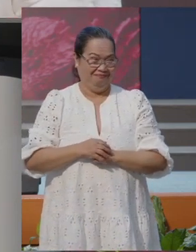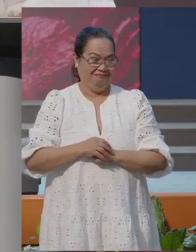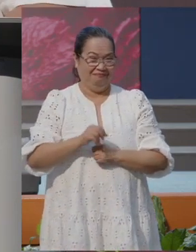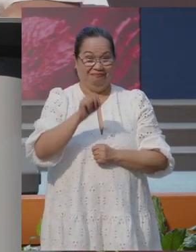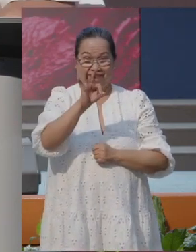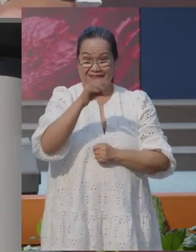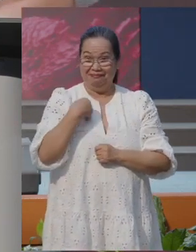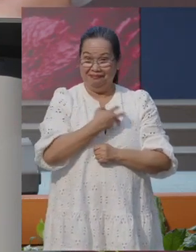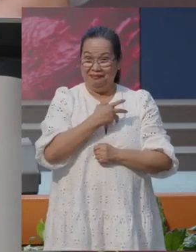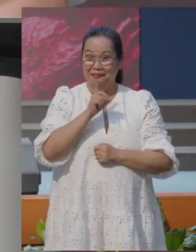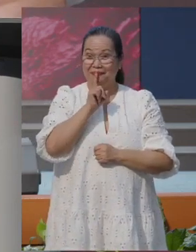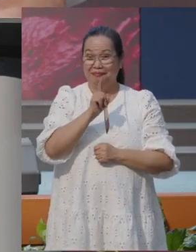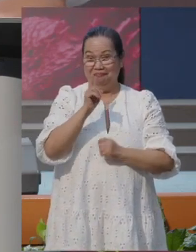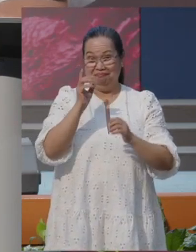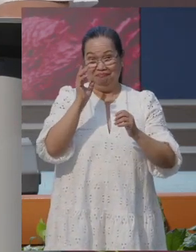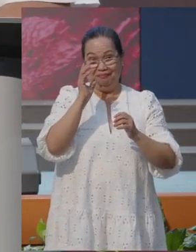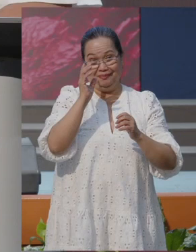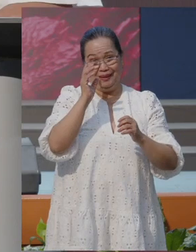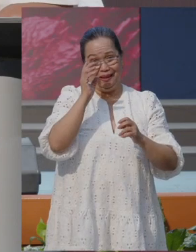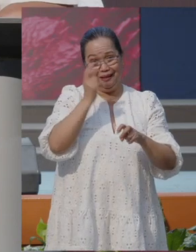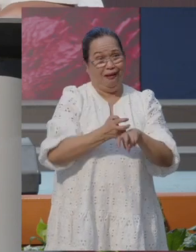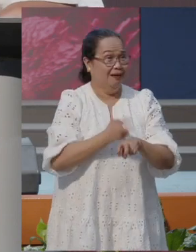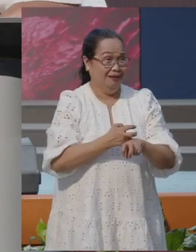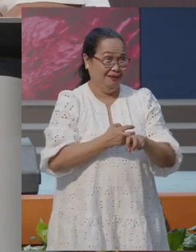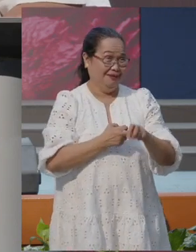Mga kapatid, napakahirap gawin.